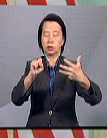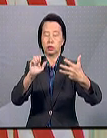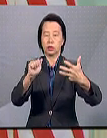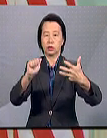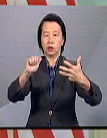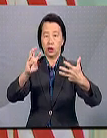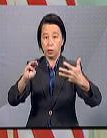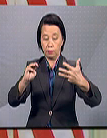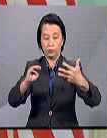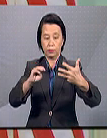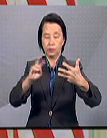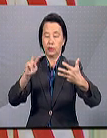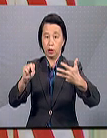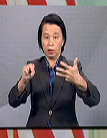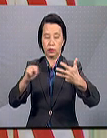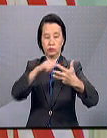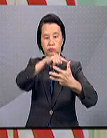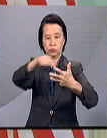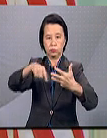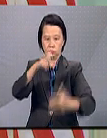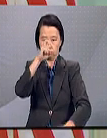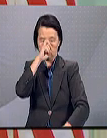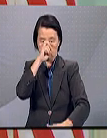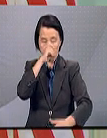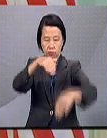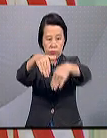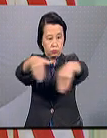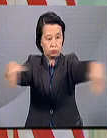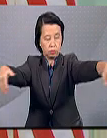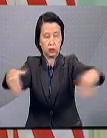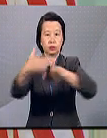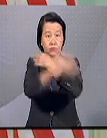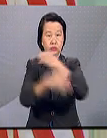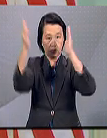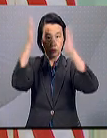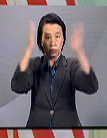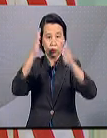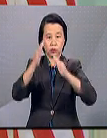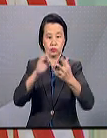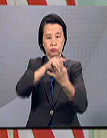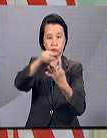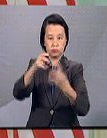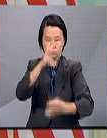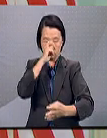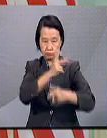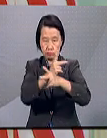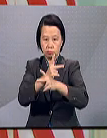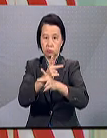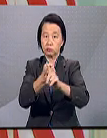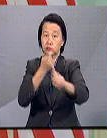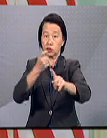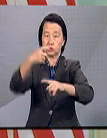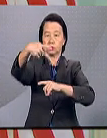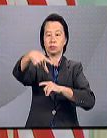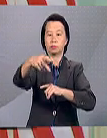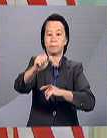AKSEM mengawal ketat sempadan negara secara bersepadu daripada dibolusi oleh pendatang